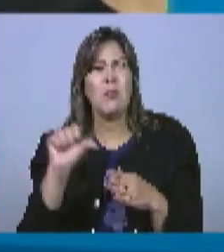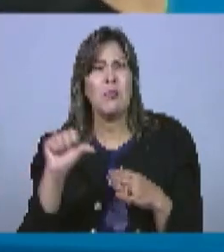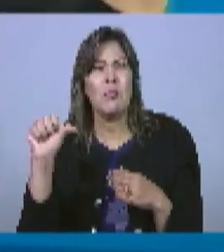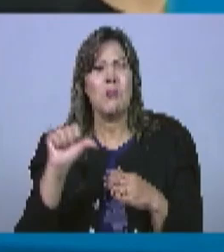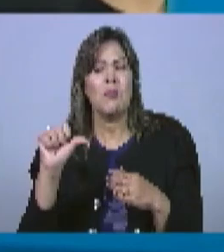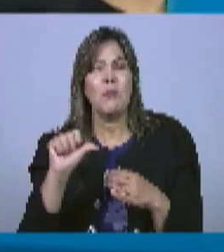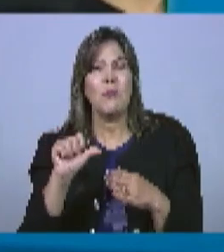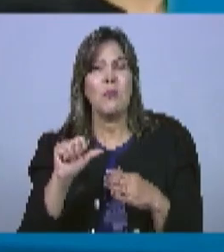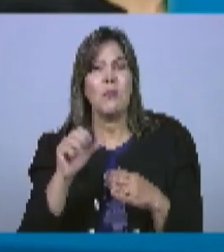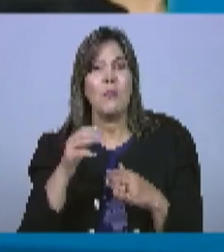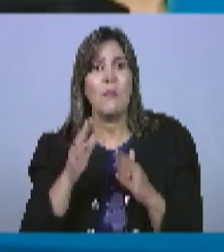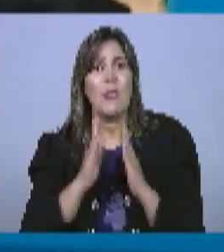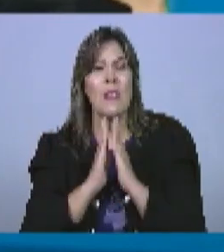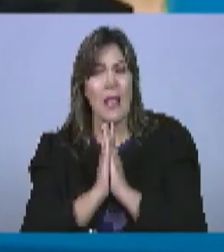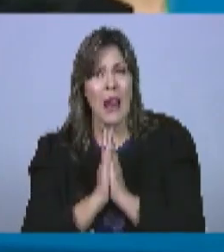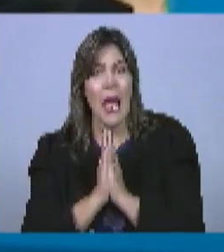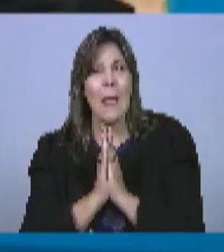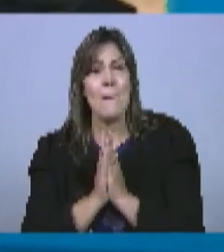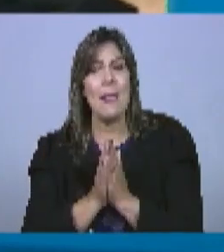من العباده